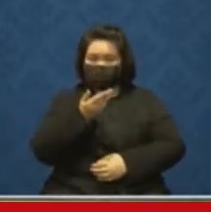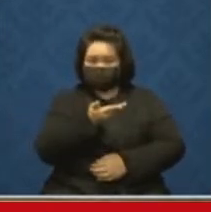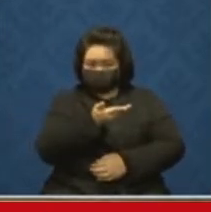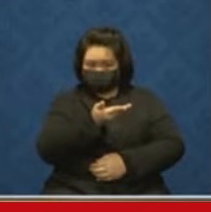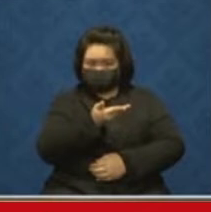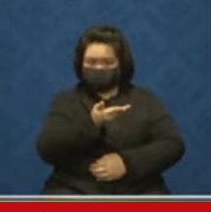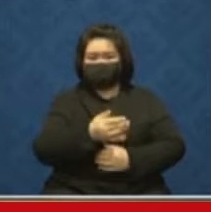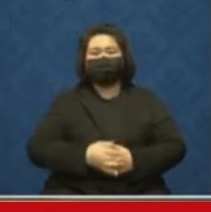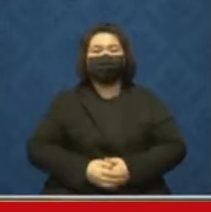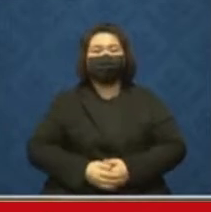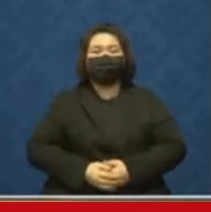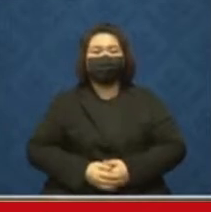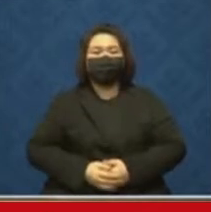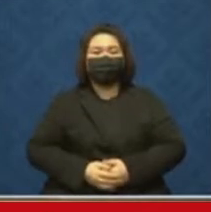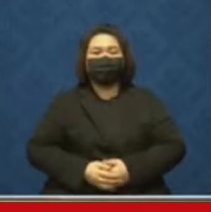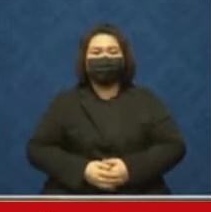ารชิ้นต่อไป